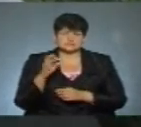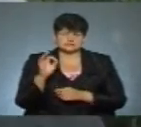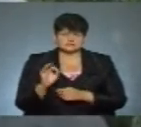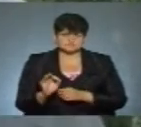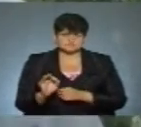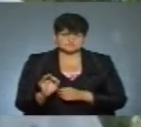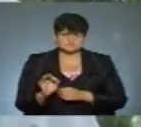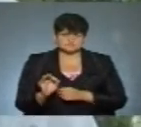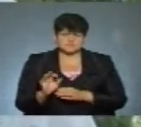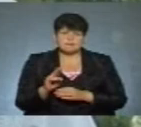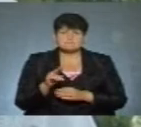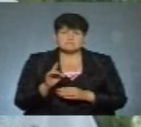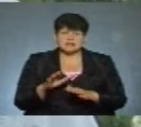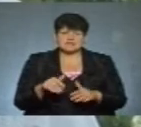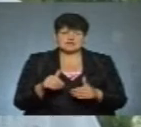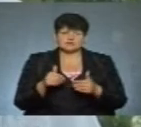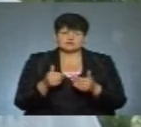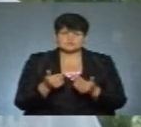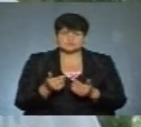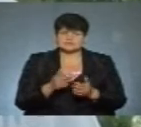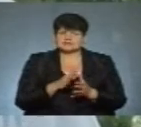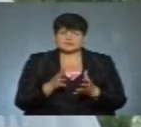33,2% при рекомендованих не вище